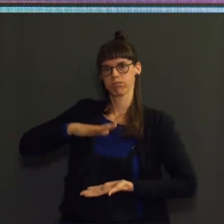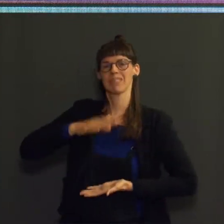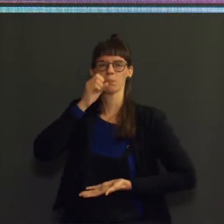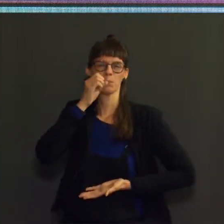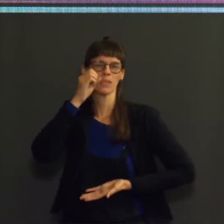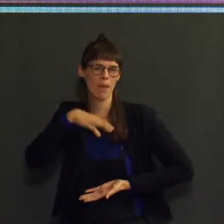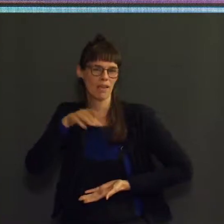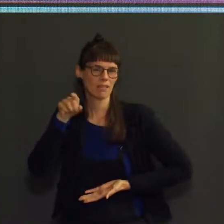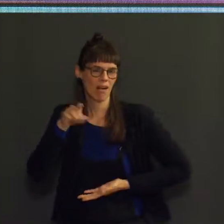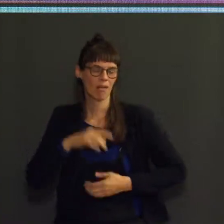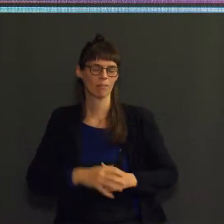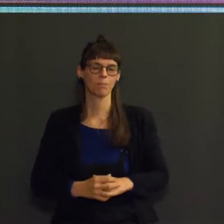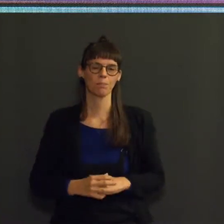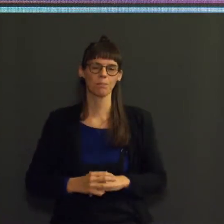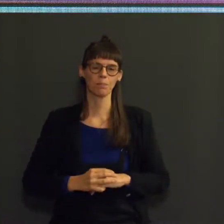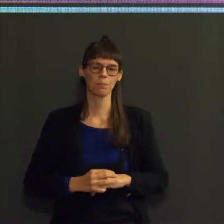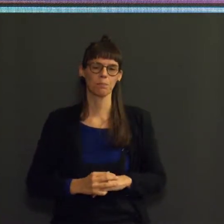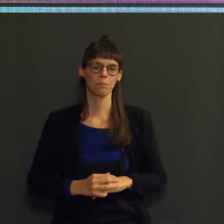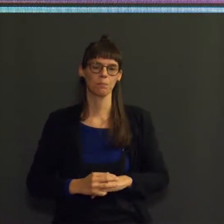speeksel.